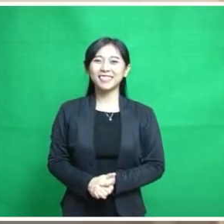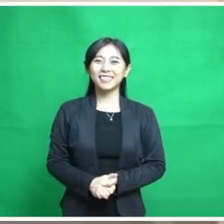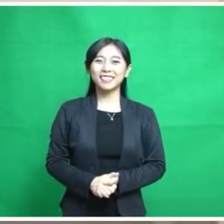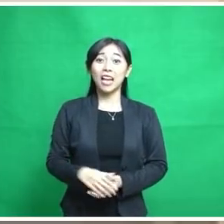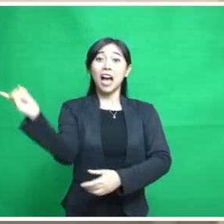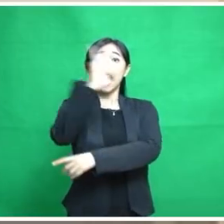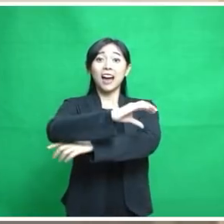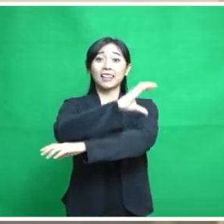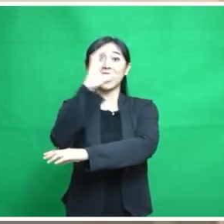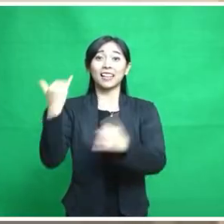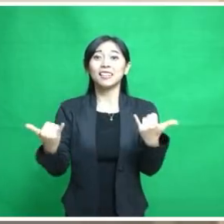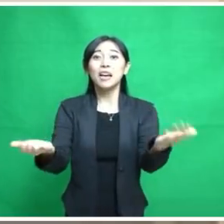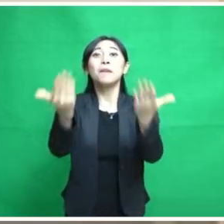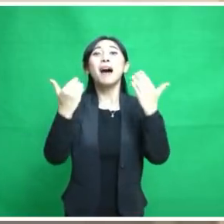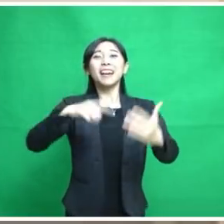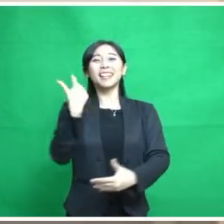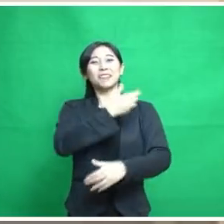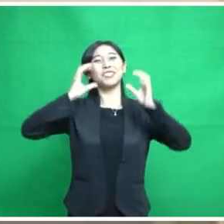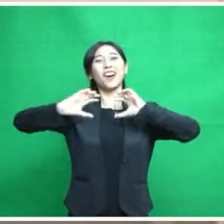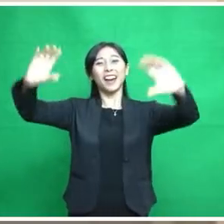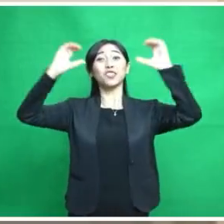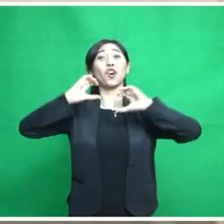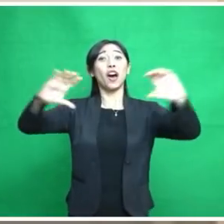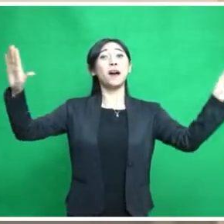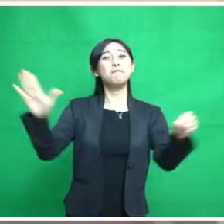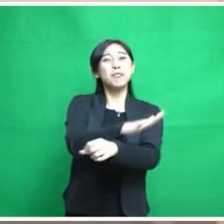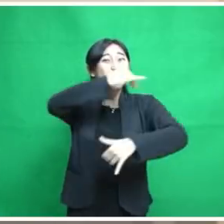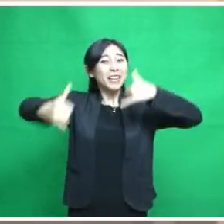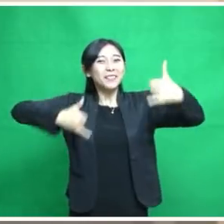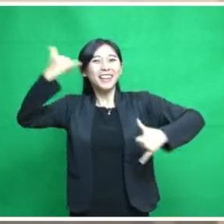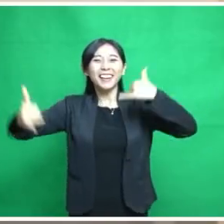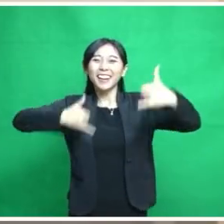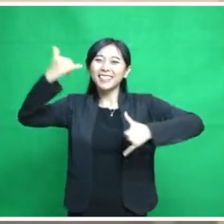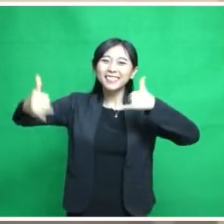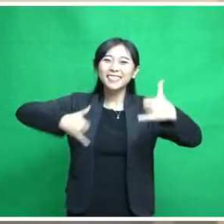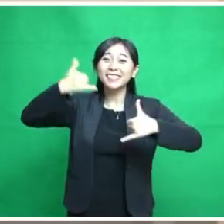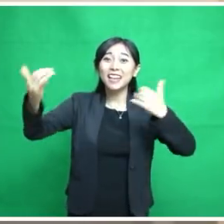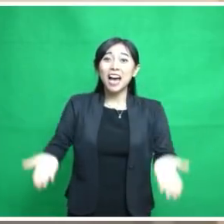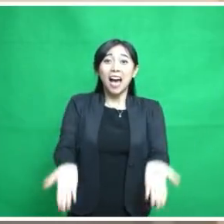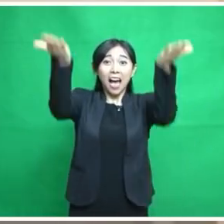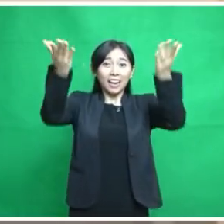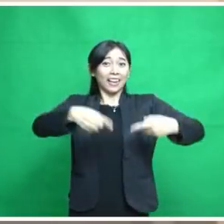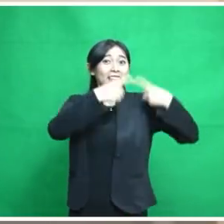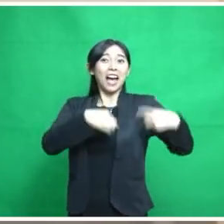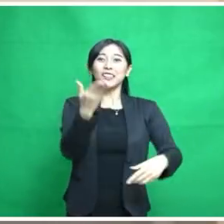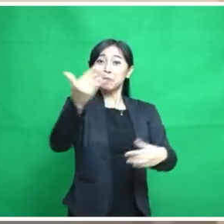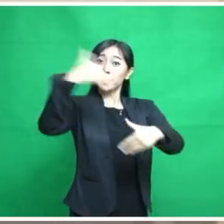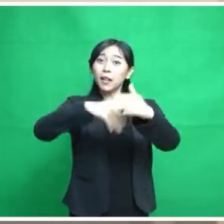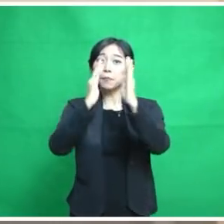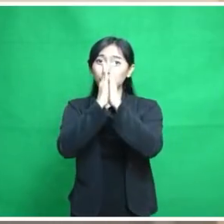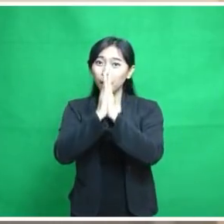Di hari Natal ini, marilah kita bersorak-sorai dengan penuh kegembiraan dan sukacita. Angkatlah hatimu di dalam